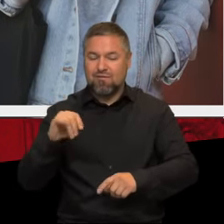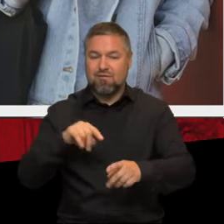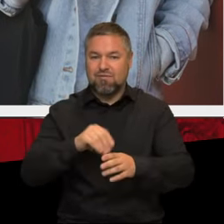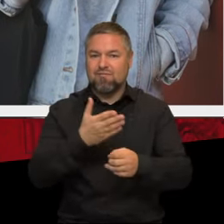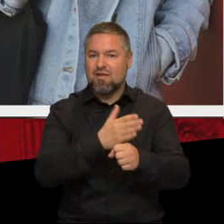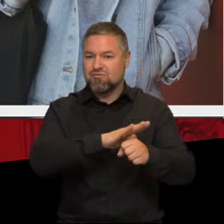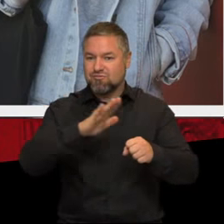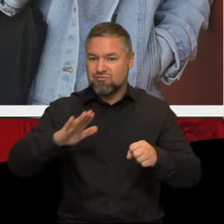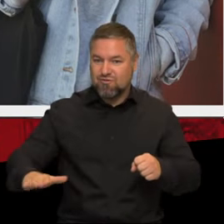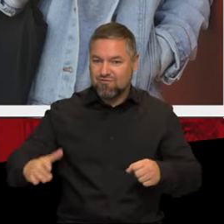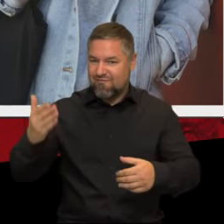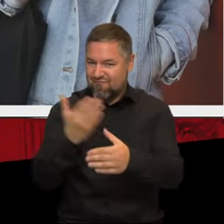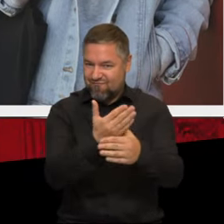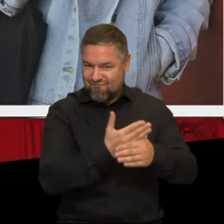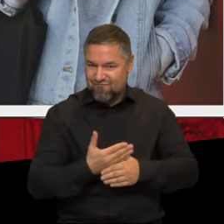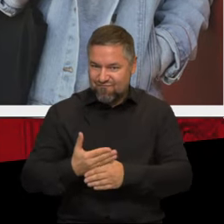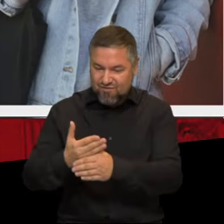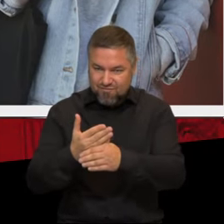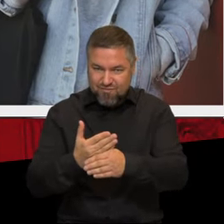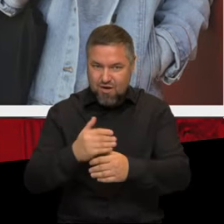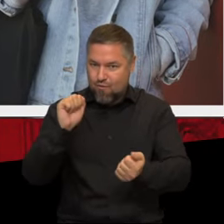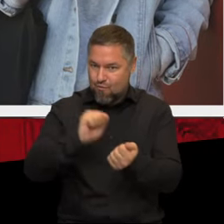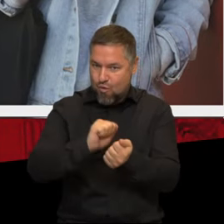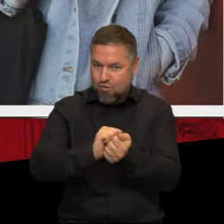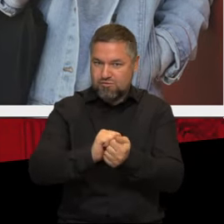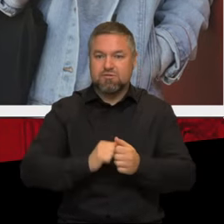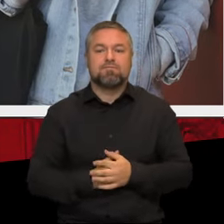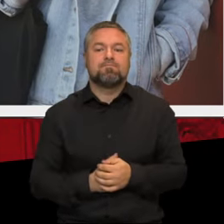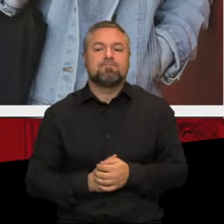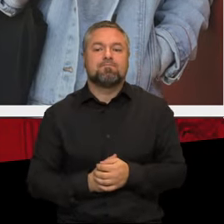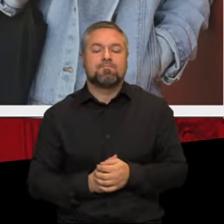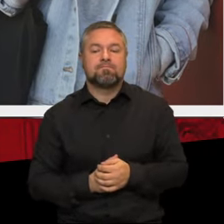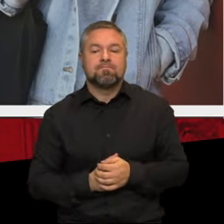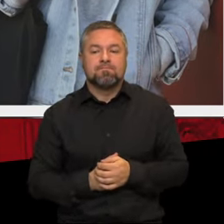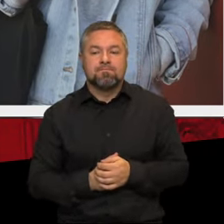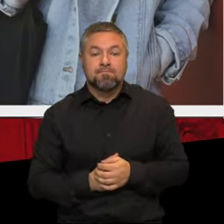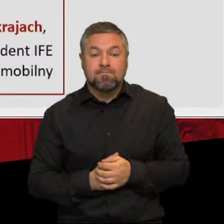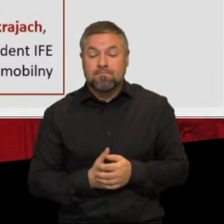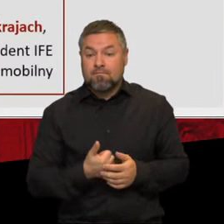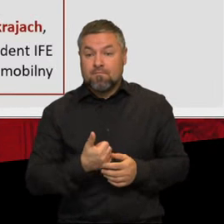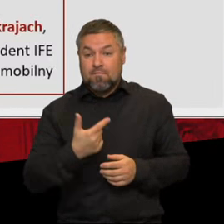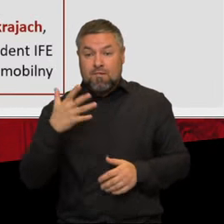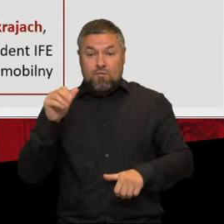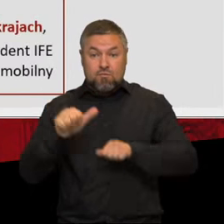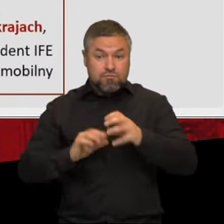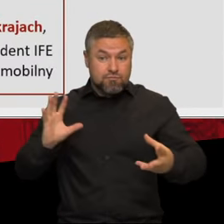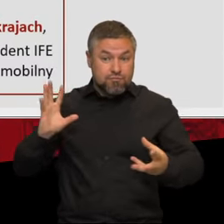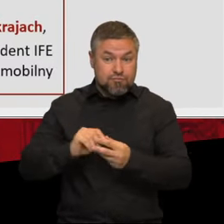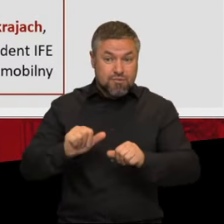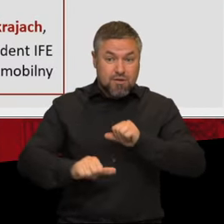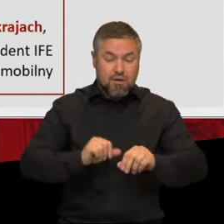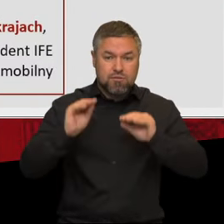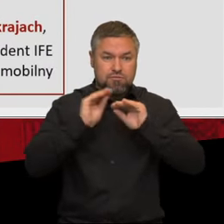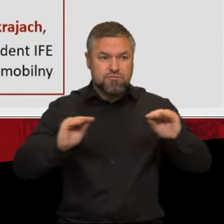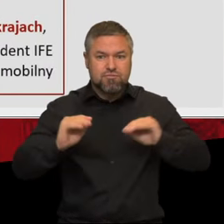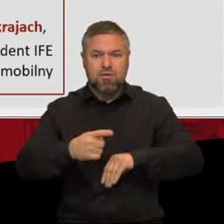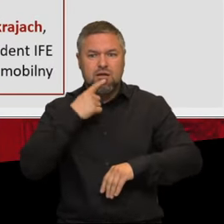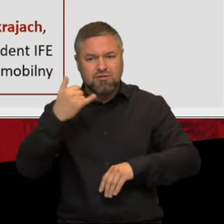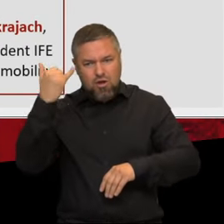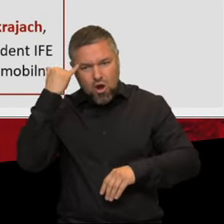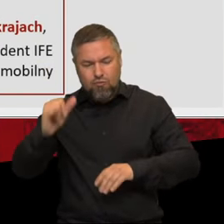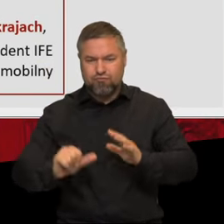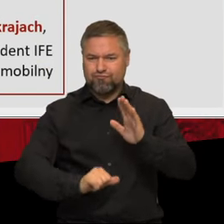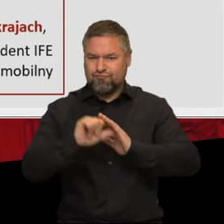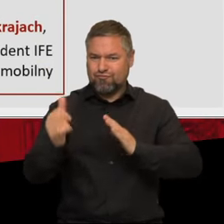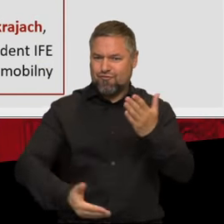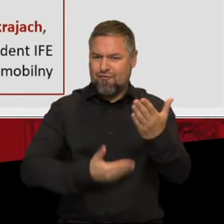oraz w międzynarodowych firmach produkcyjnych. Od wielu już lat programy kształcenia prowadzone w językach obcych